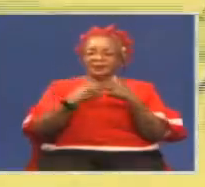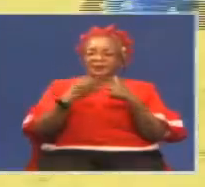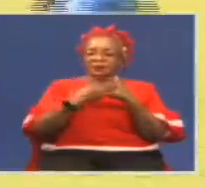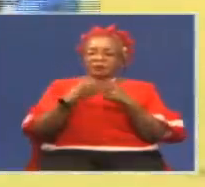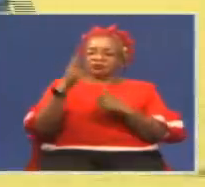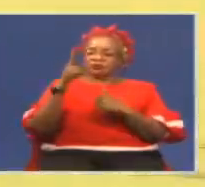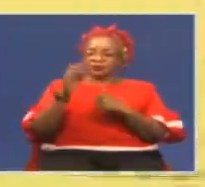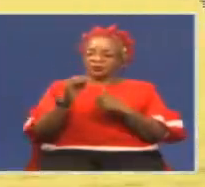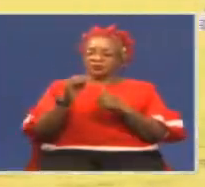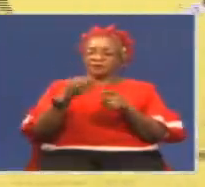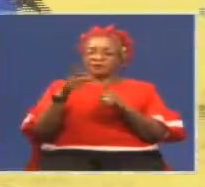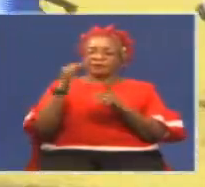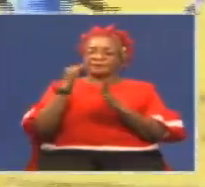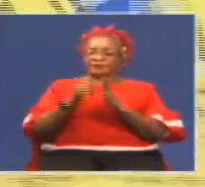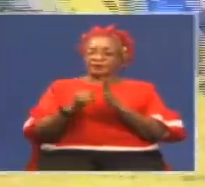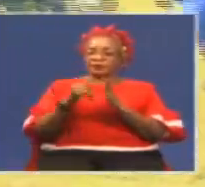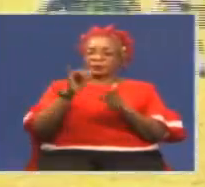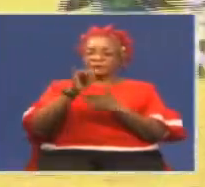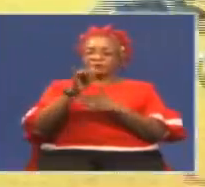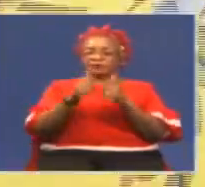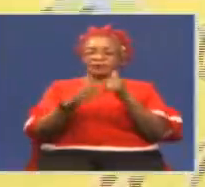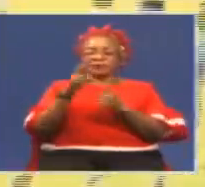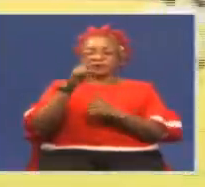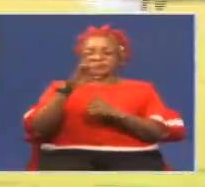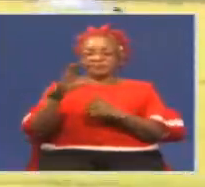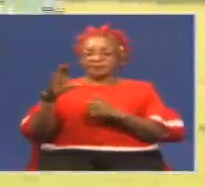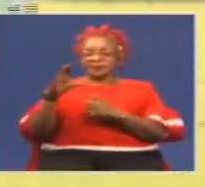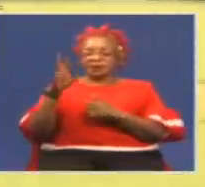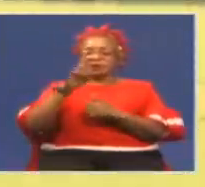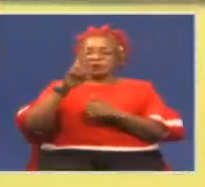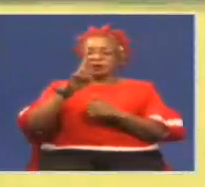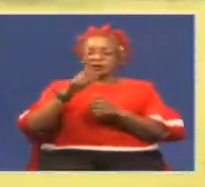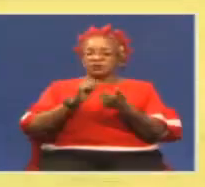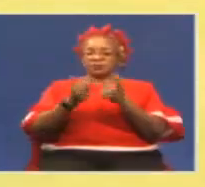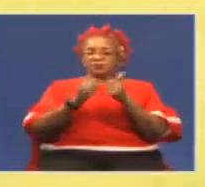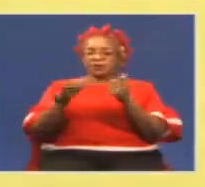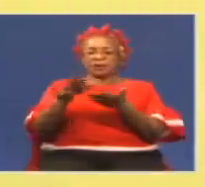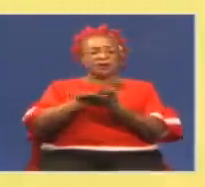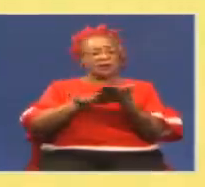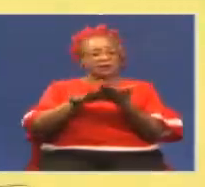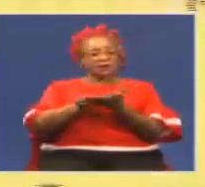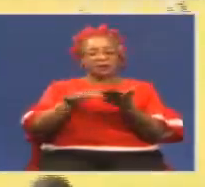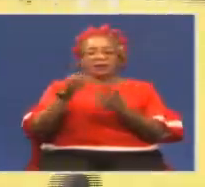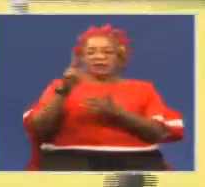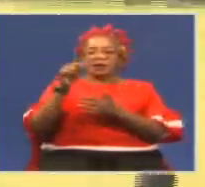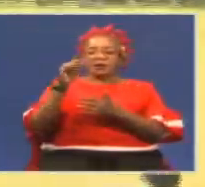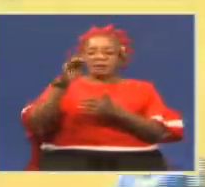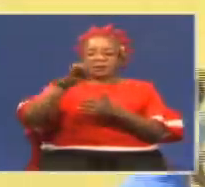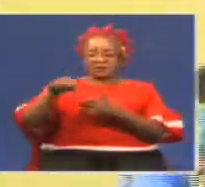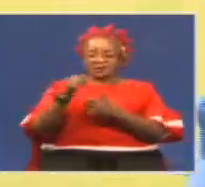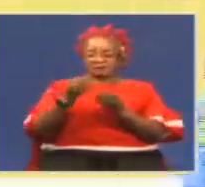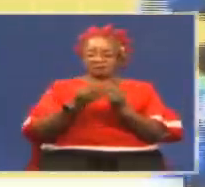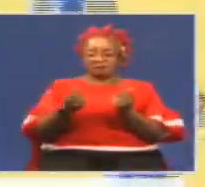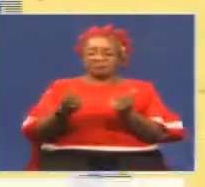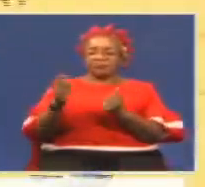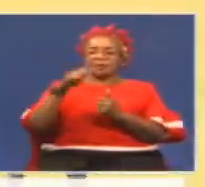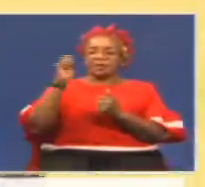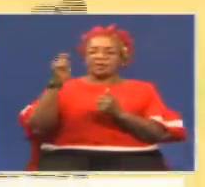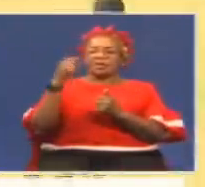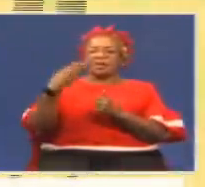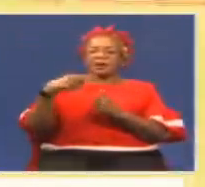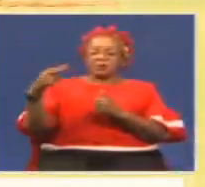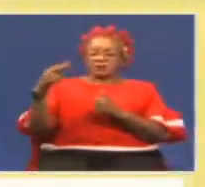nusu finali ya kwanza iliyokuwa katika uwanja wa KCB Ruaraka Sports Ground. Nayo Kabras Sugar waliwashinda Kenya Harlequin